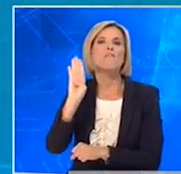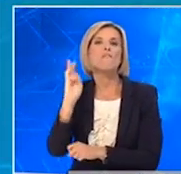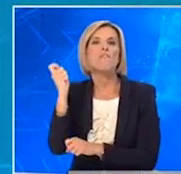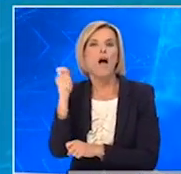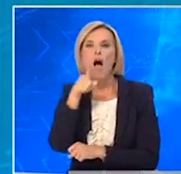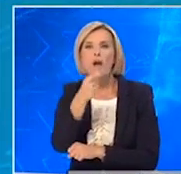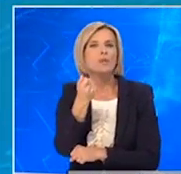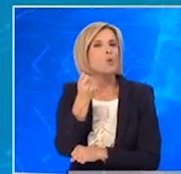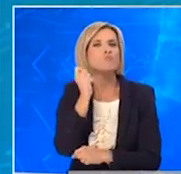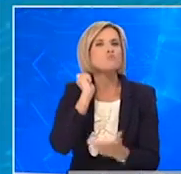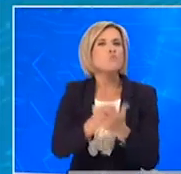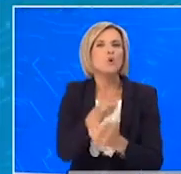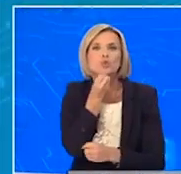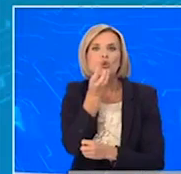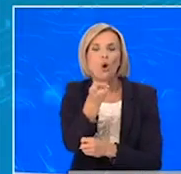στη χώρα και